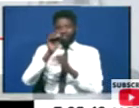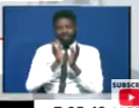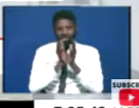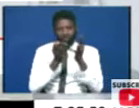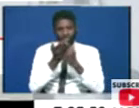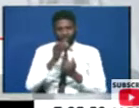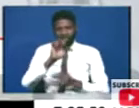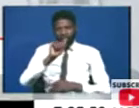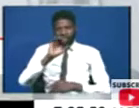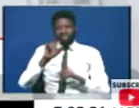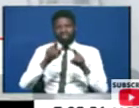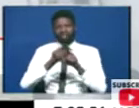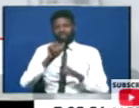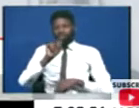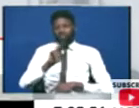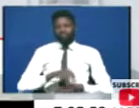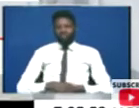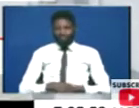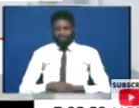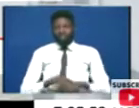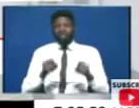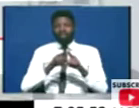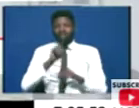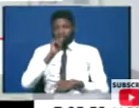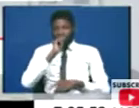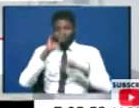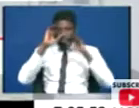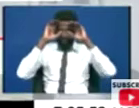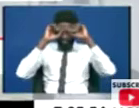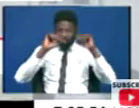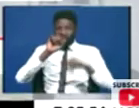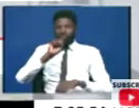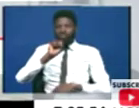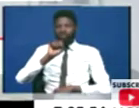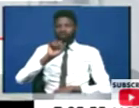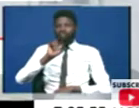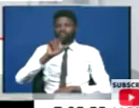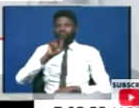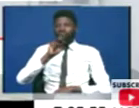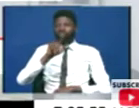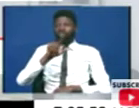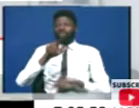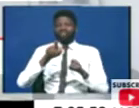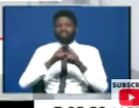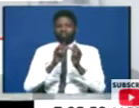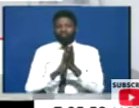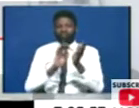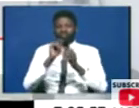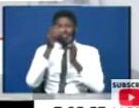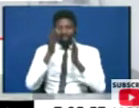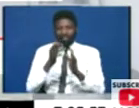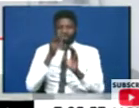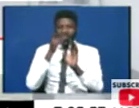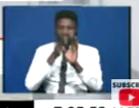wa Afrika AU. Rais wa Tanzania Samia Suluhu pia aliwapongeza Wakenya kwa kushiriki kwenye uchaguzi kwa njia ya